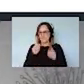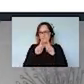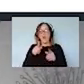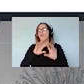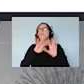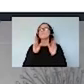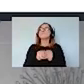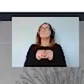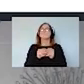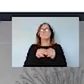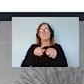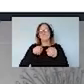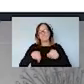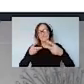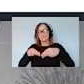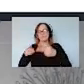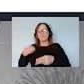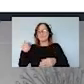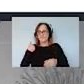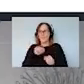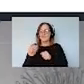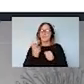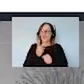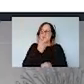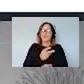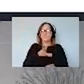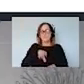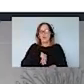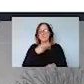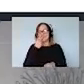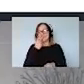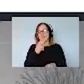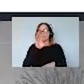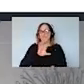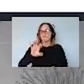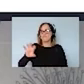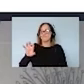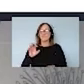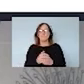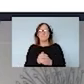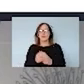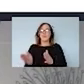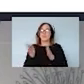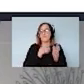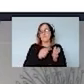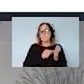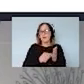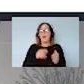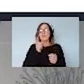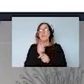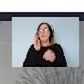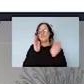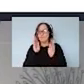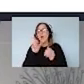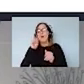że wszystkie nasze webinaria są dostępne, można sobie je obejrzeć kolejny raz, na razie na Facebooku, później